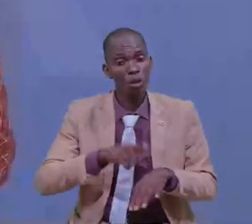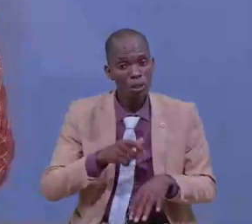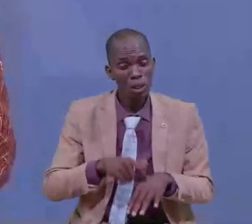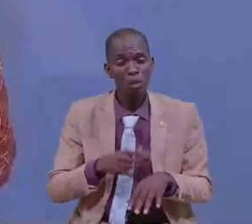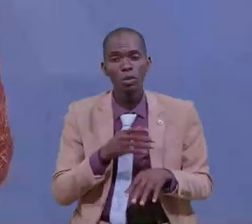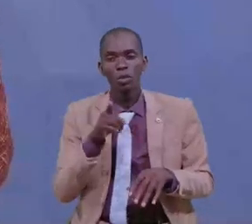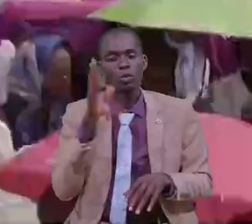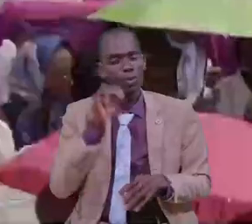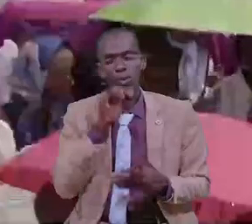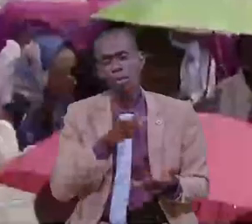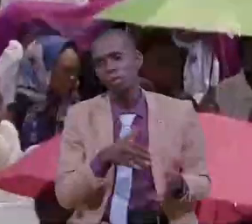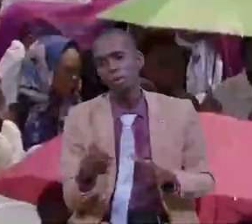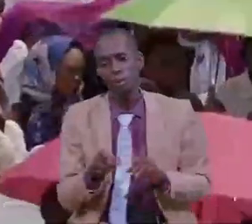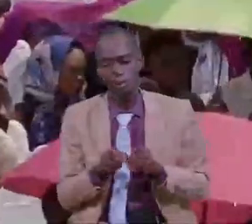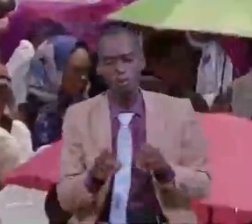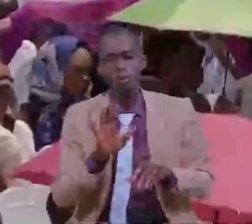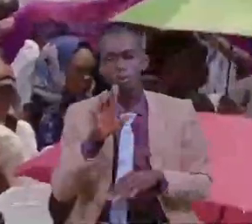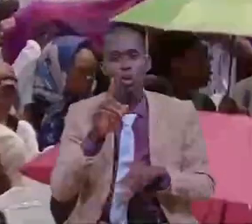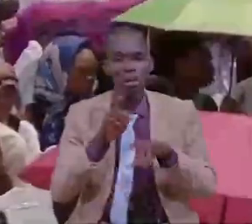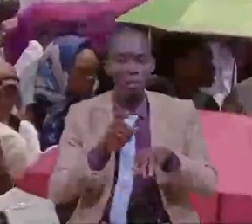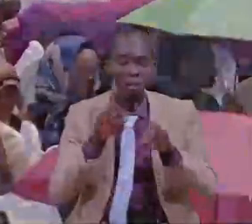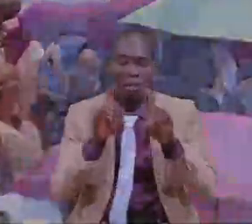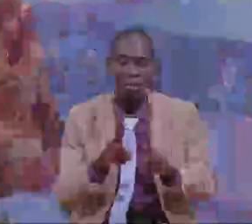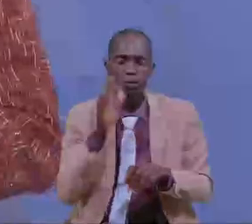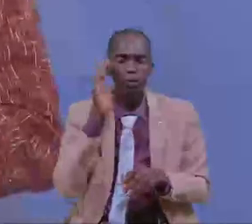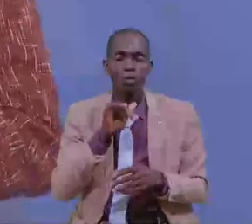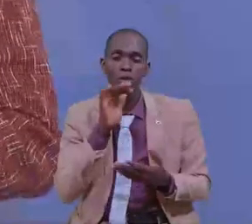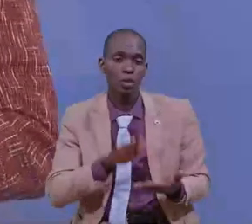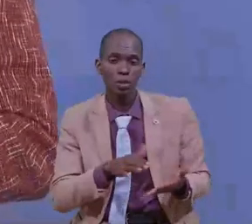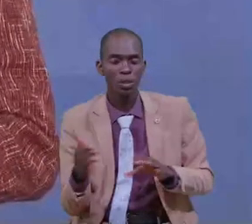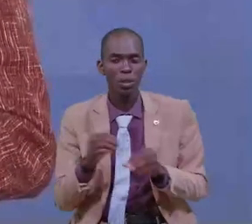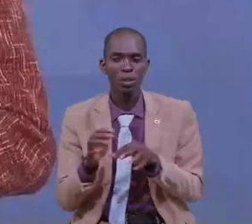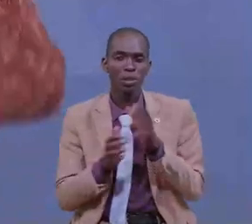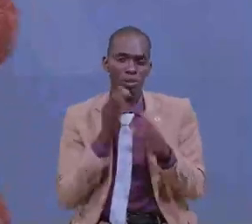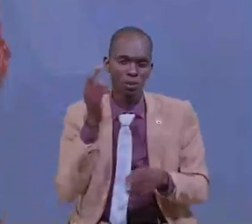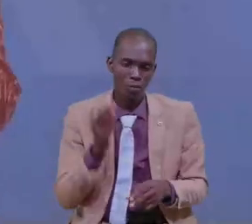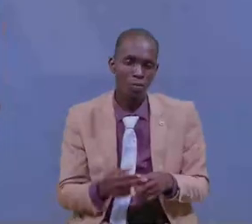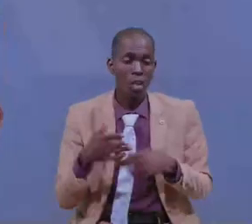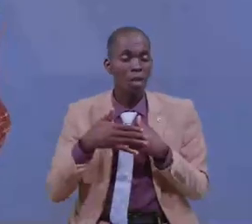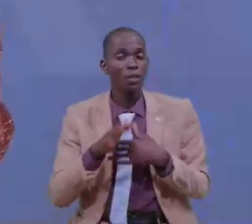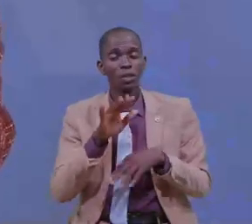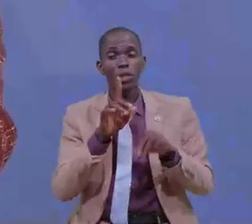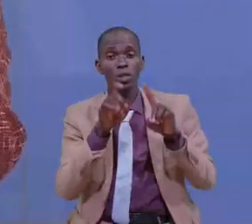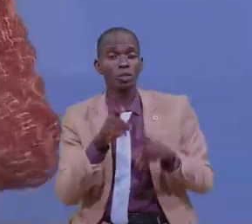Au cours de cet examen, tu ne mourras pas. Après cet examen, tu ne mourras